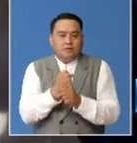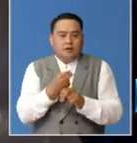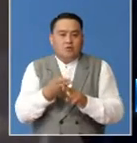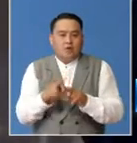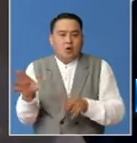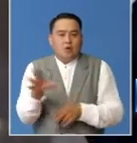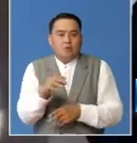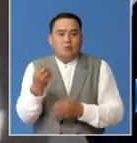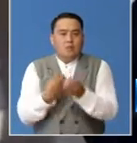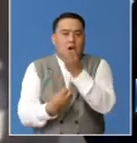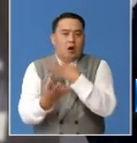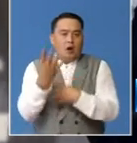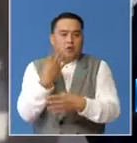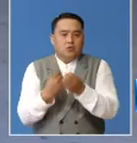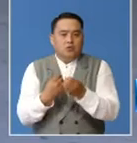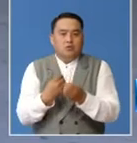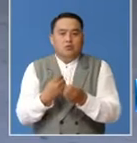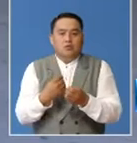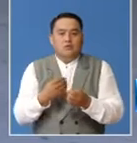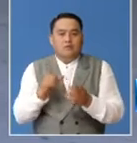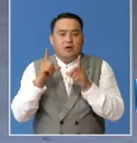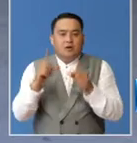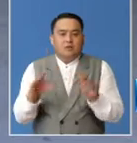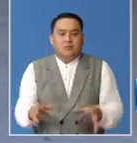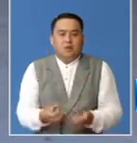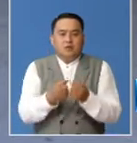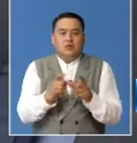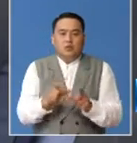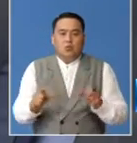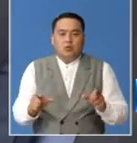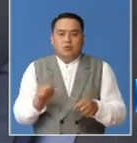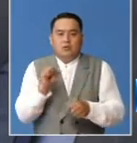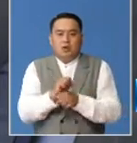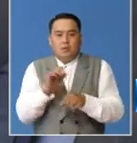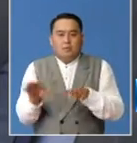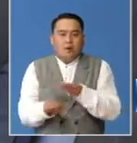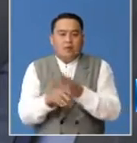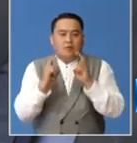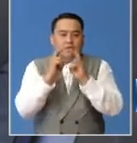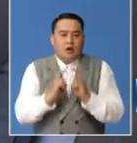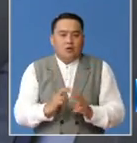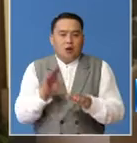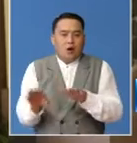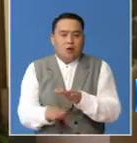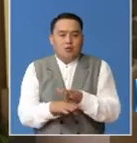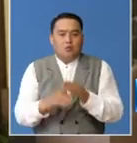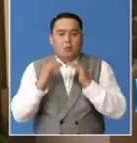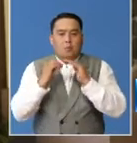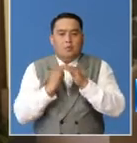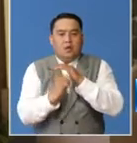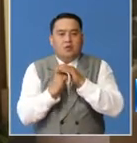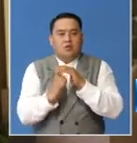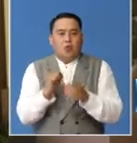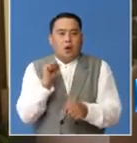погасли светофоры, пожарные больше сотни раз выезжали на спасение людей, застрявших в лифтах, а под землей остановилось метро.